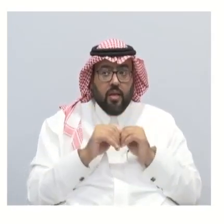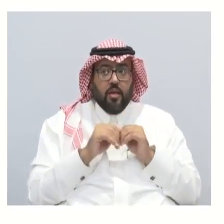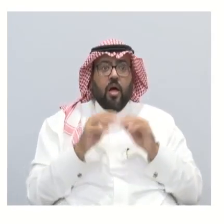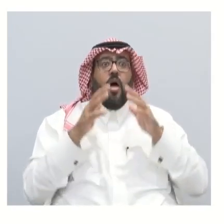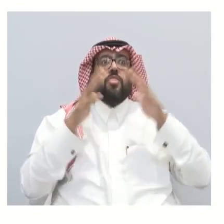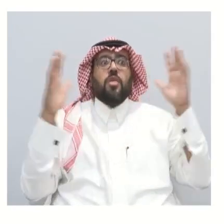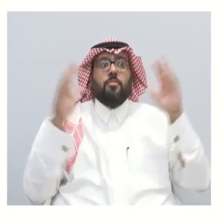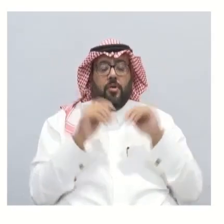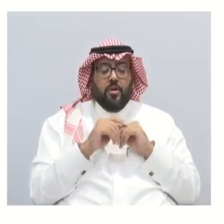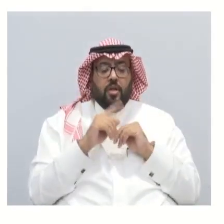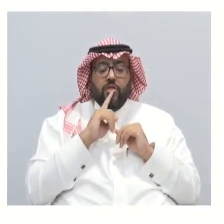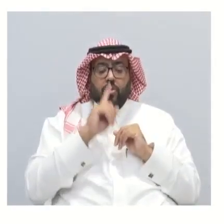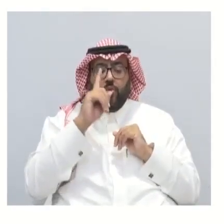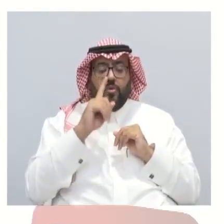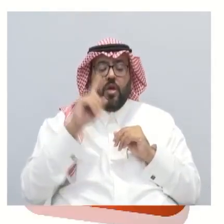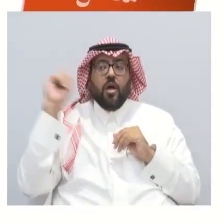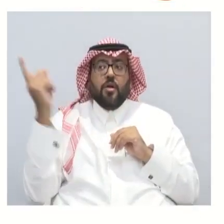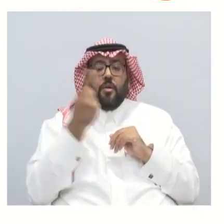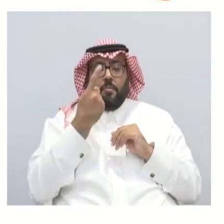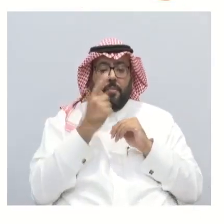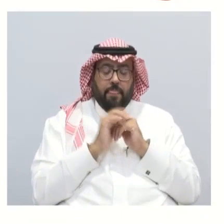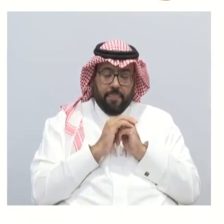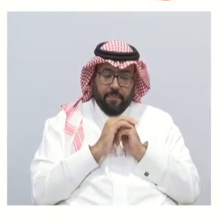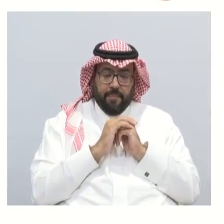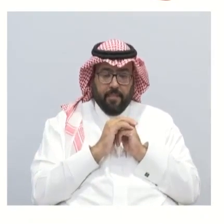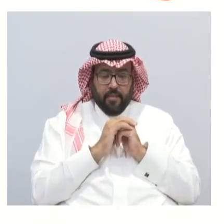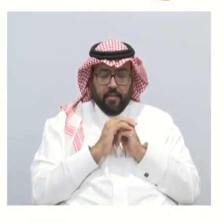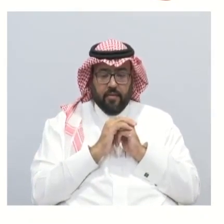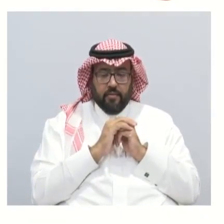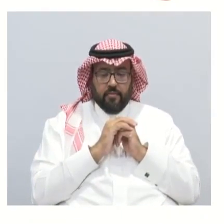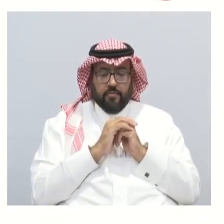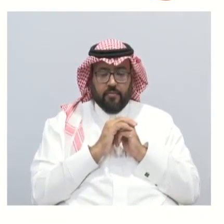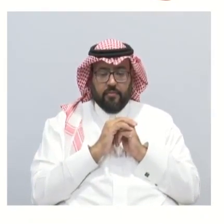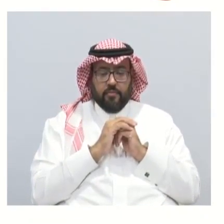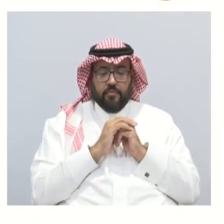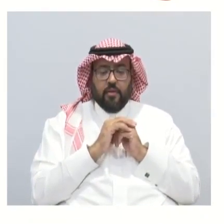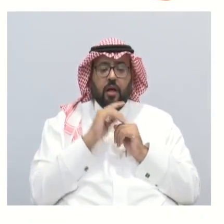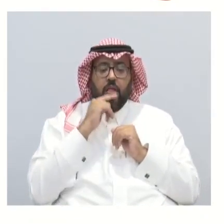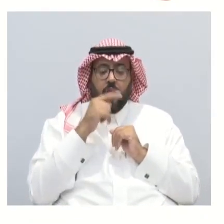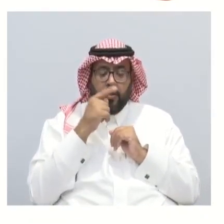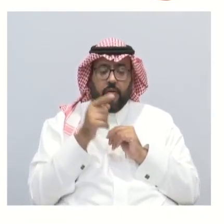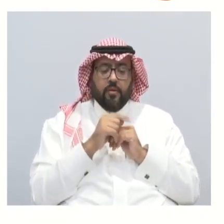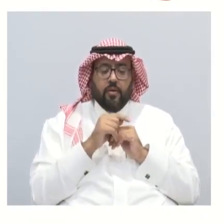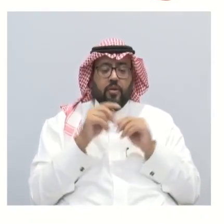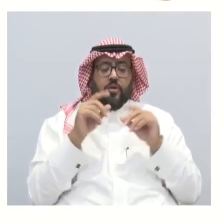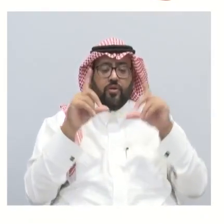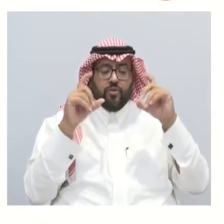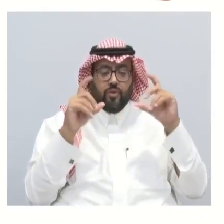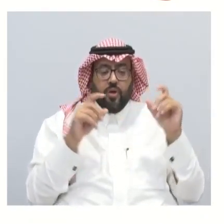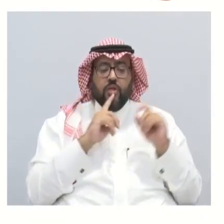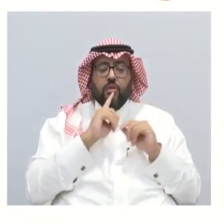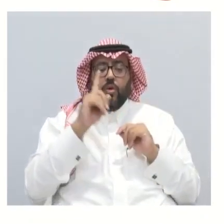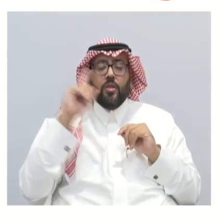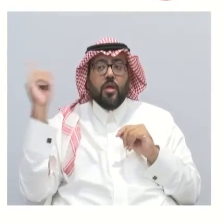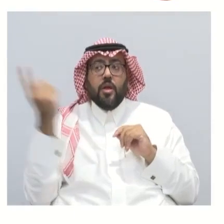العظيمه على توحيد الربوبيه ثم ذكرنا لكم صورا من توحيد